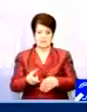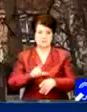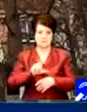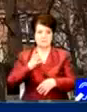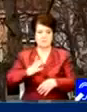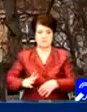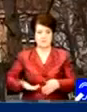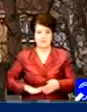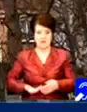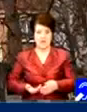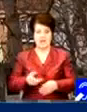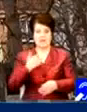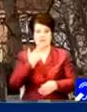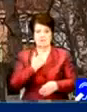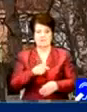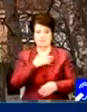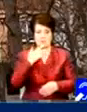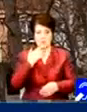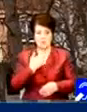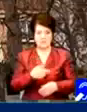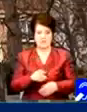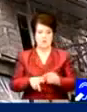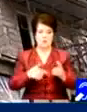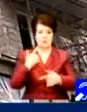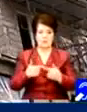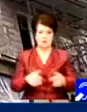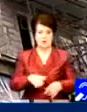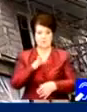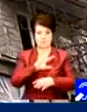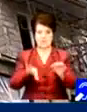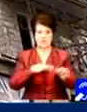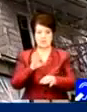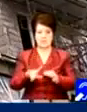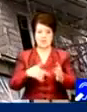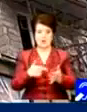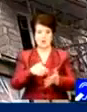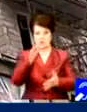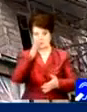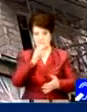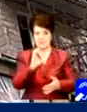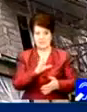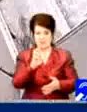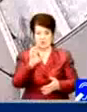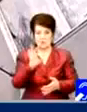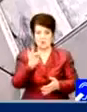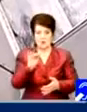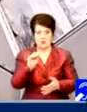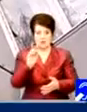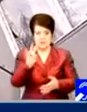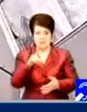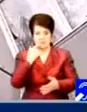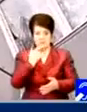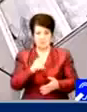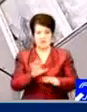cumva. Și lista de demisii nu s-a încheiat. Următorul a fost arhitectorul șef al orașului Chișinău, Sergiu Borozan. Primarul spune că